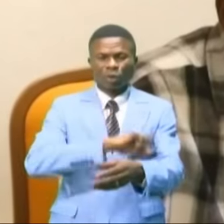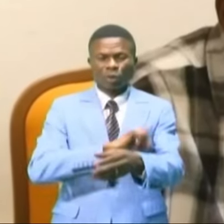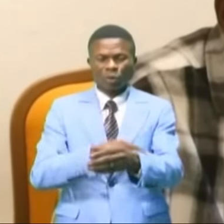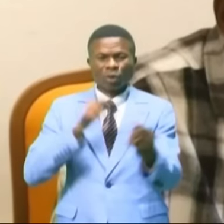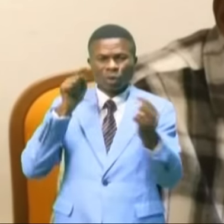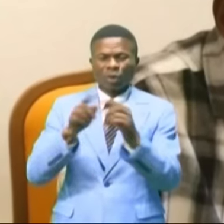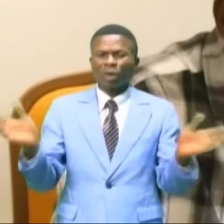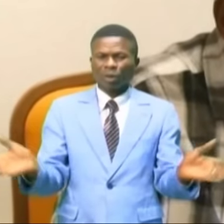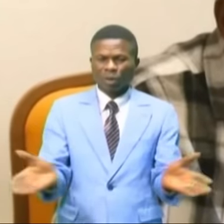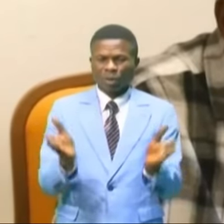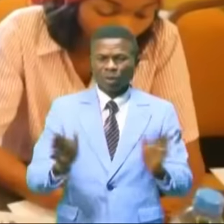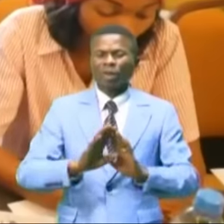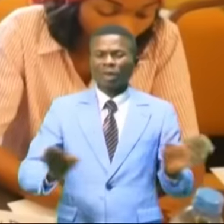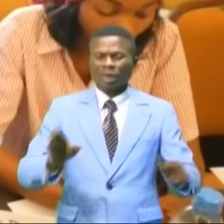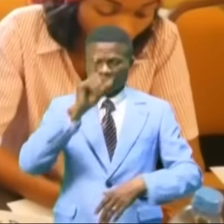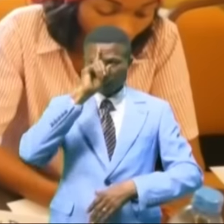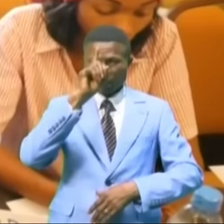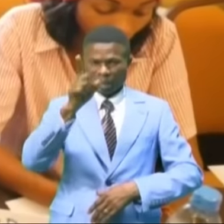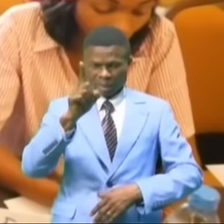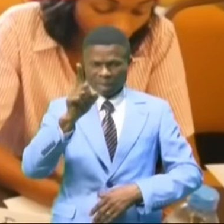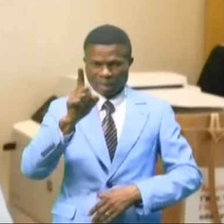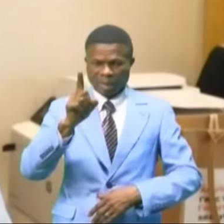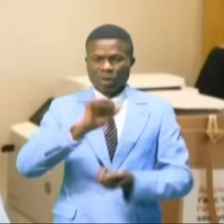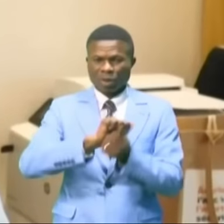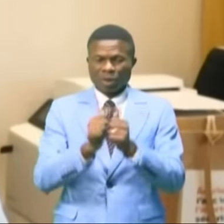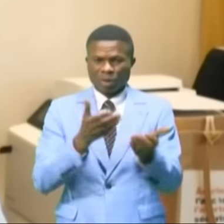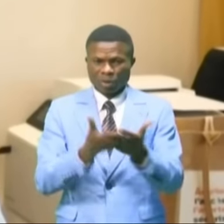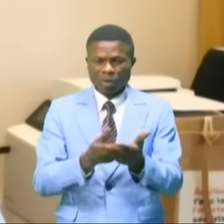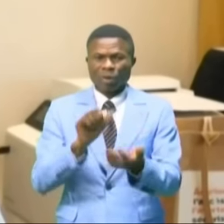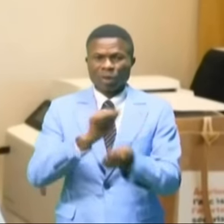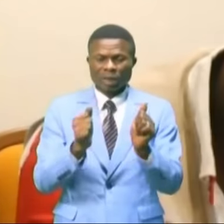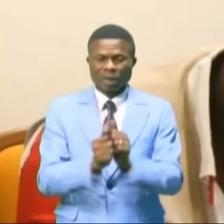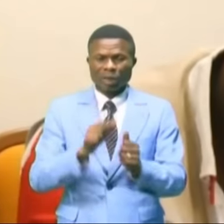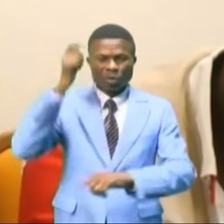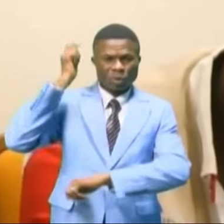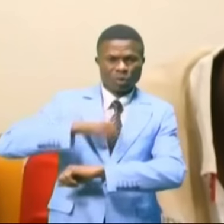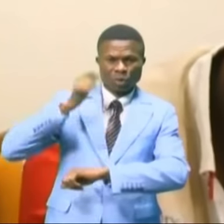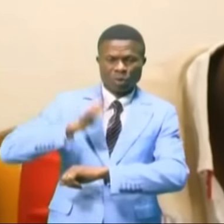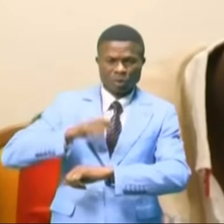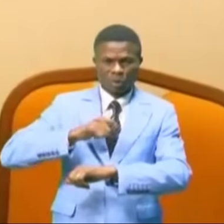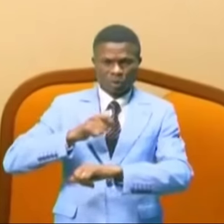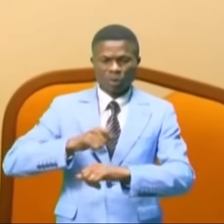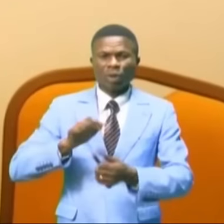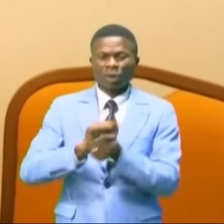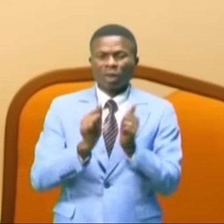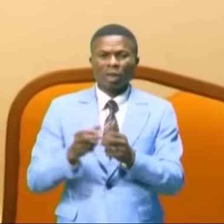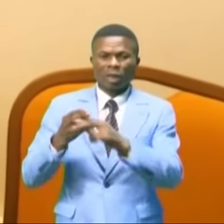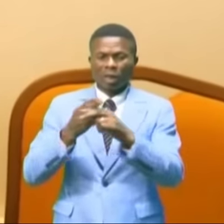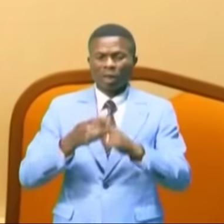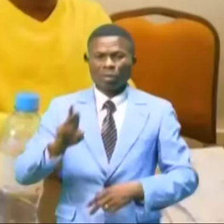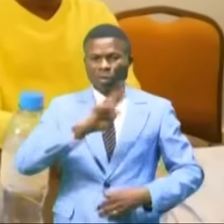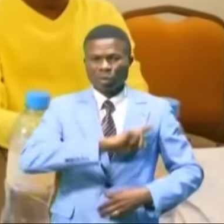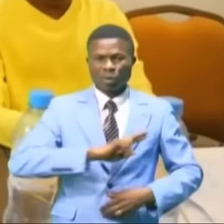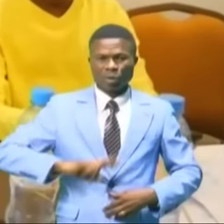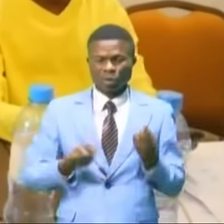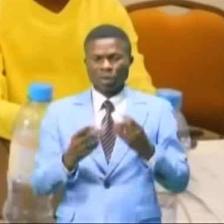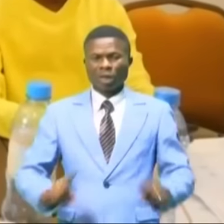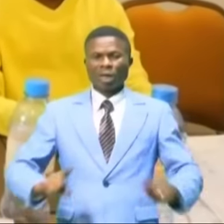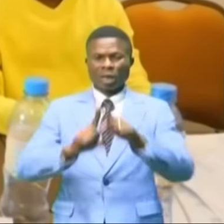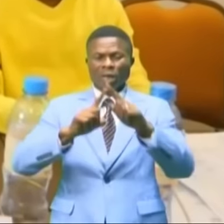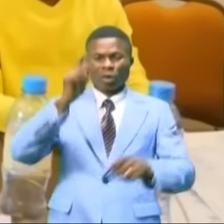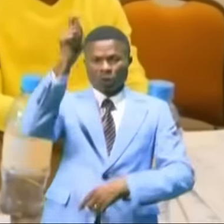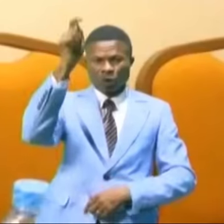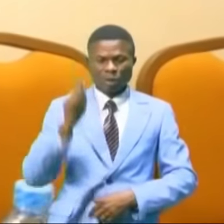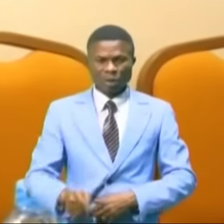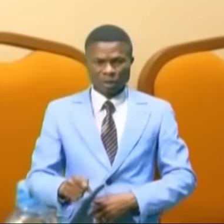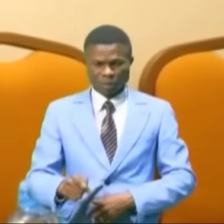de renforcer leur capacité en CVTA et la situation juridique sur l'avortement sécurisé en RDC. Les conflits armés ont